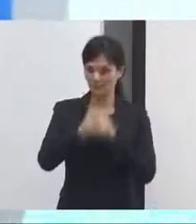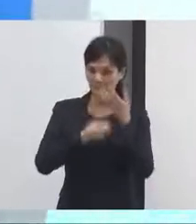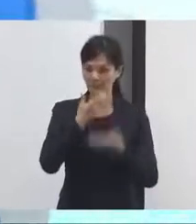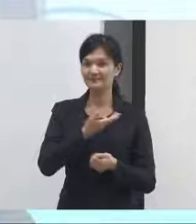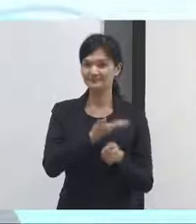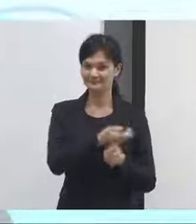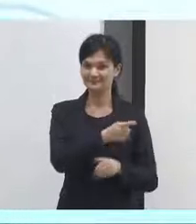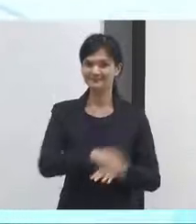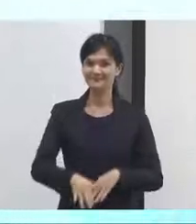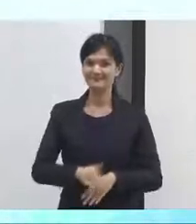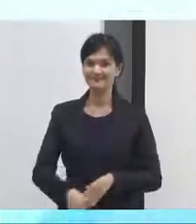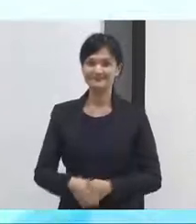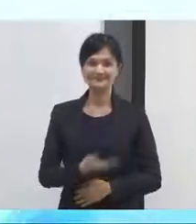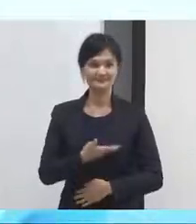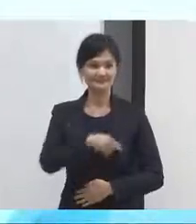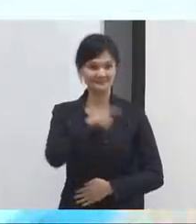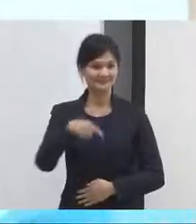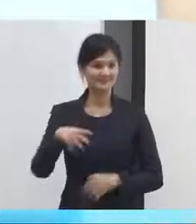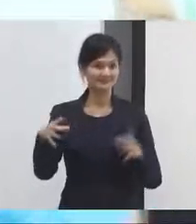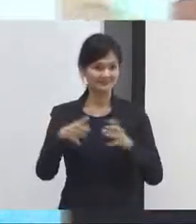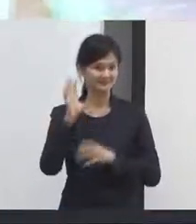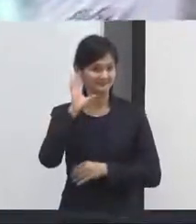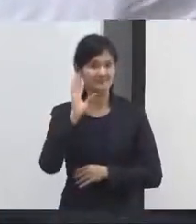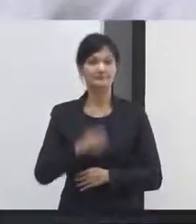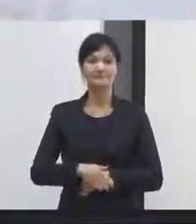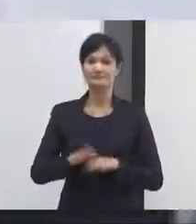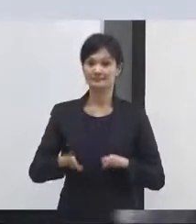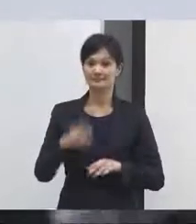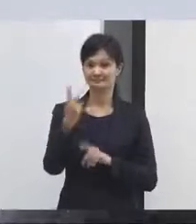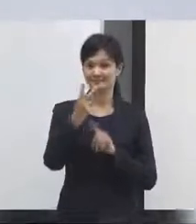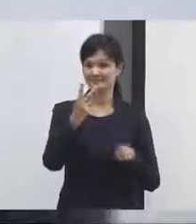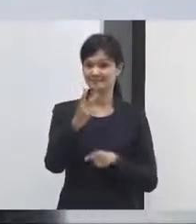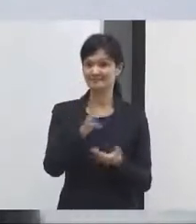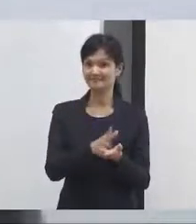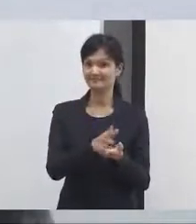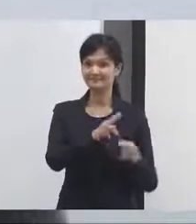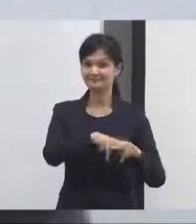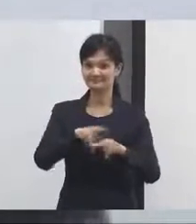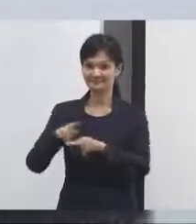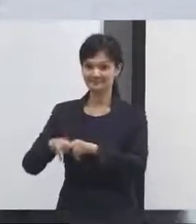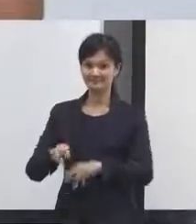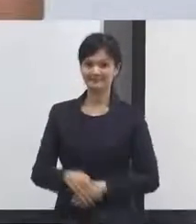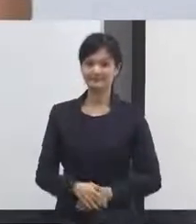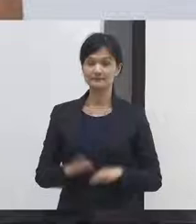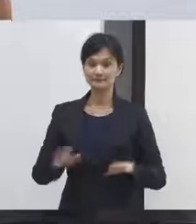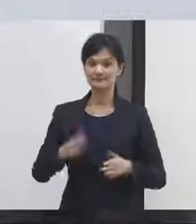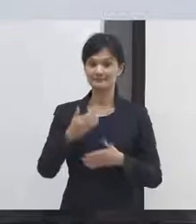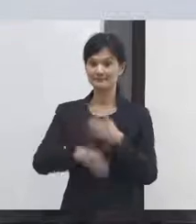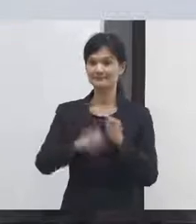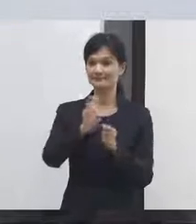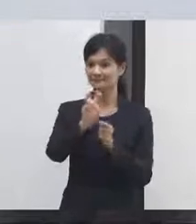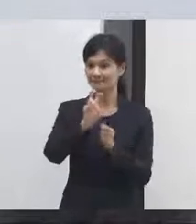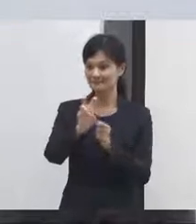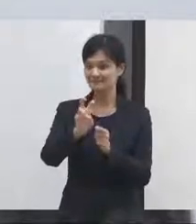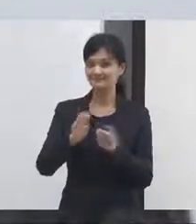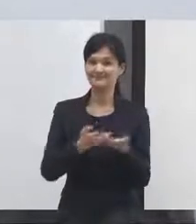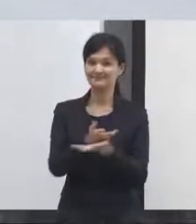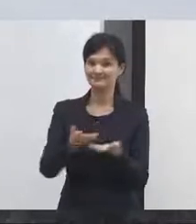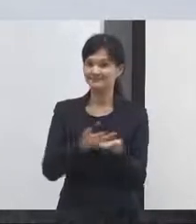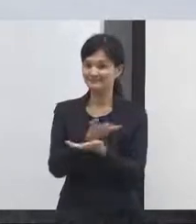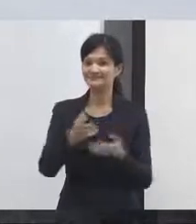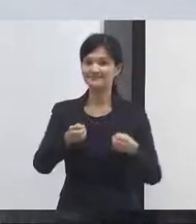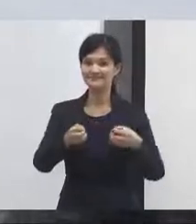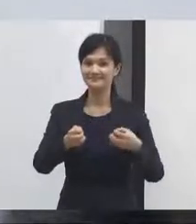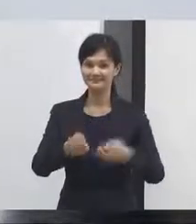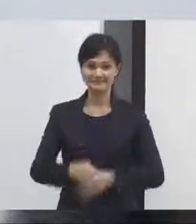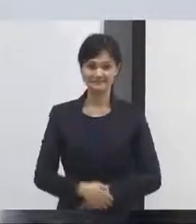会的，让大家一起听一下。那我们先请就是两位讲者就坐。那接下来二十分钟就会是我们交流讨论的时间。